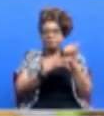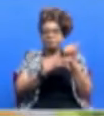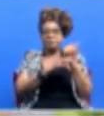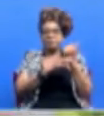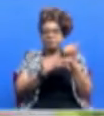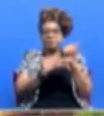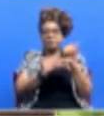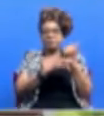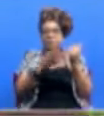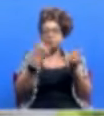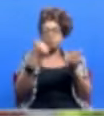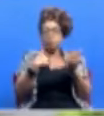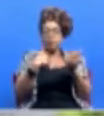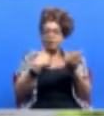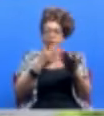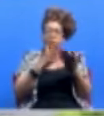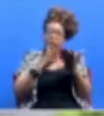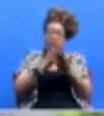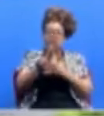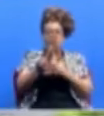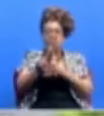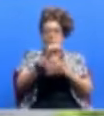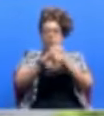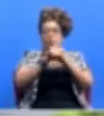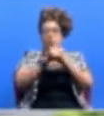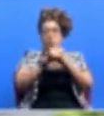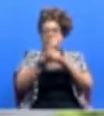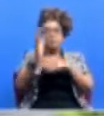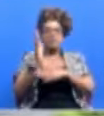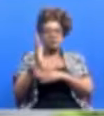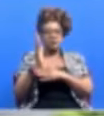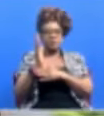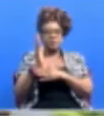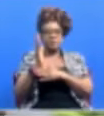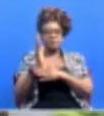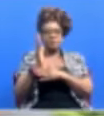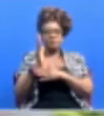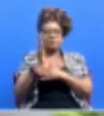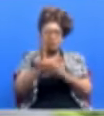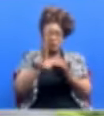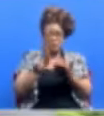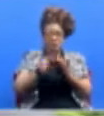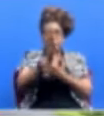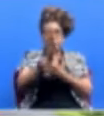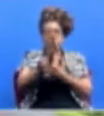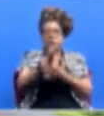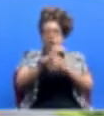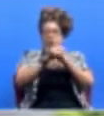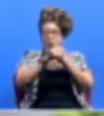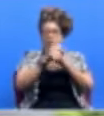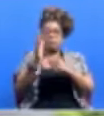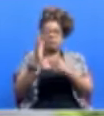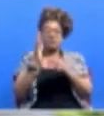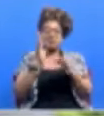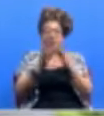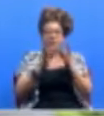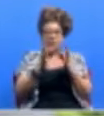Tuwe na haki, haki iwe ngao na mlinzi. Haki itaweza kuwa tu ngao na mlinzi ikiwa kama